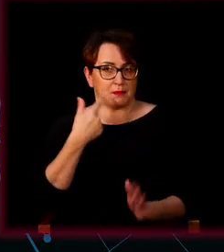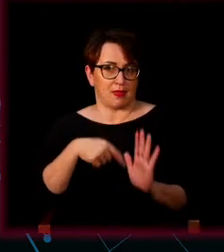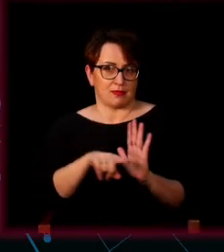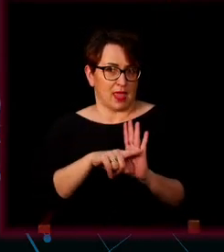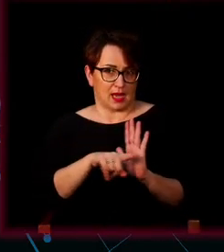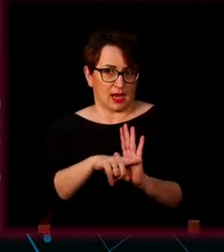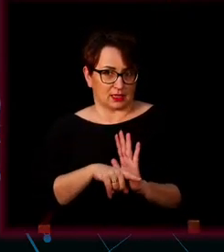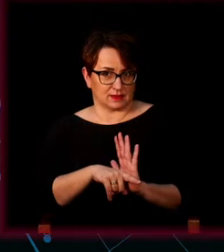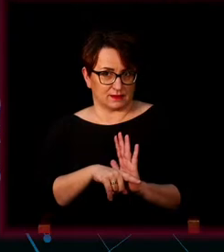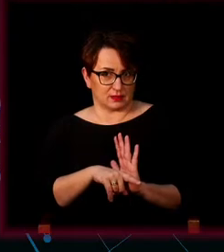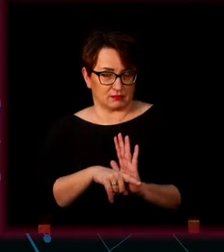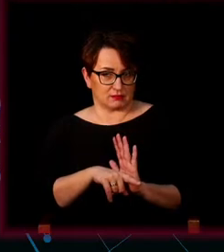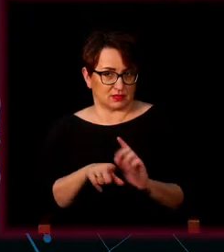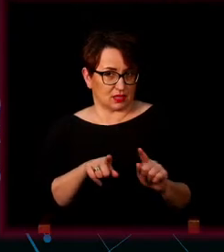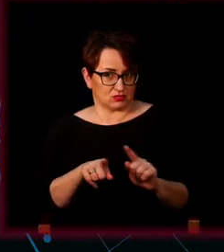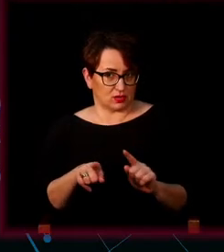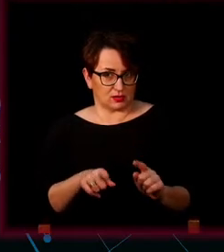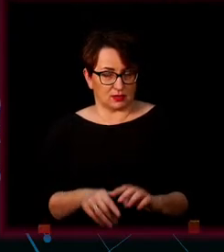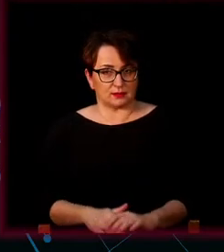negatywnej, jakby toksycznej,